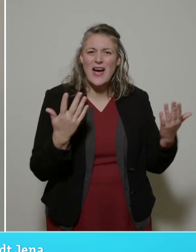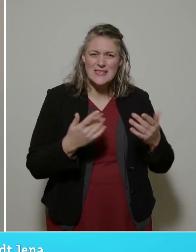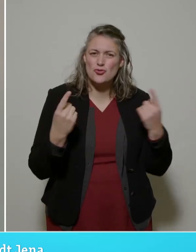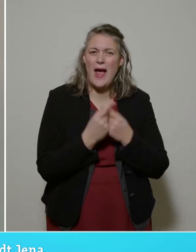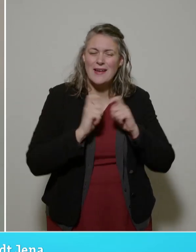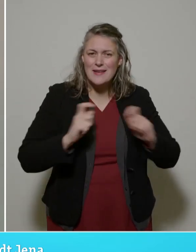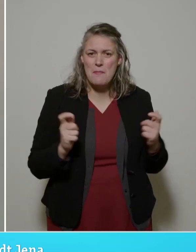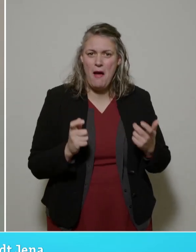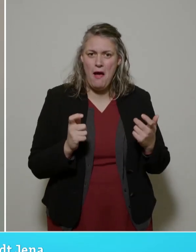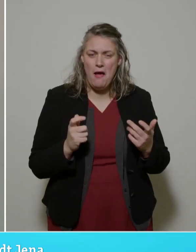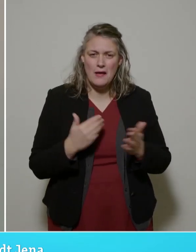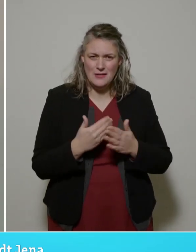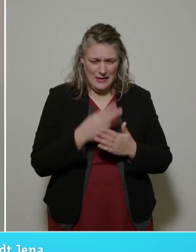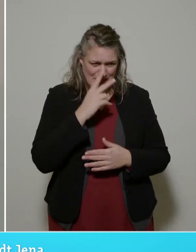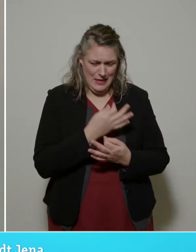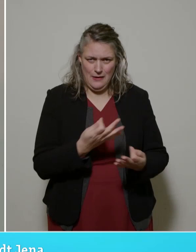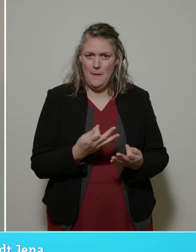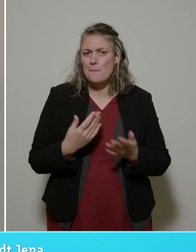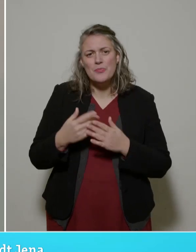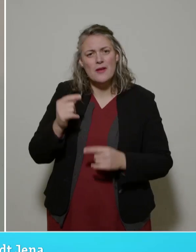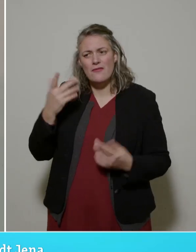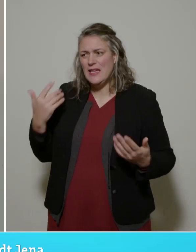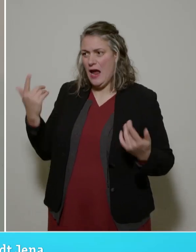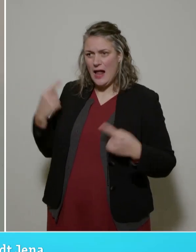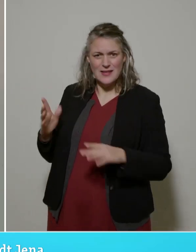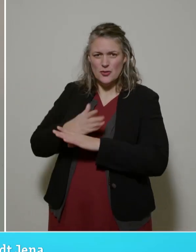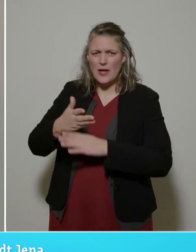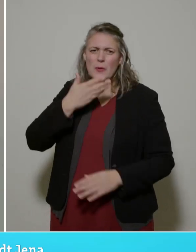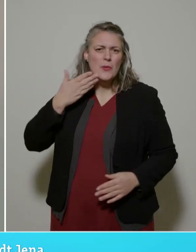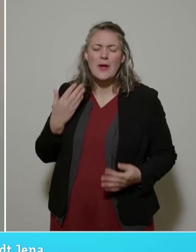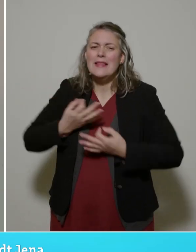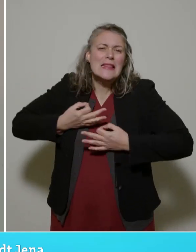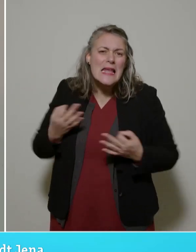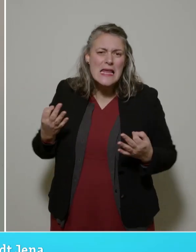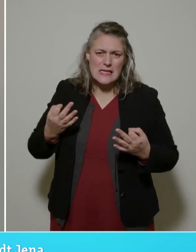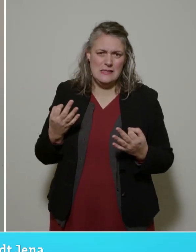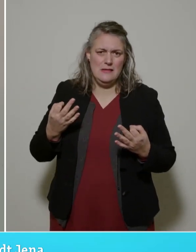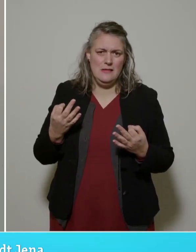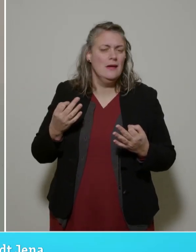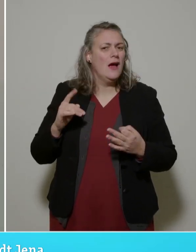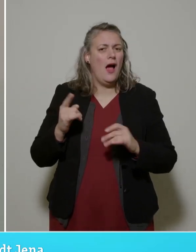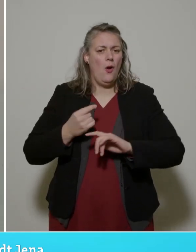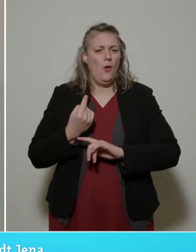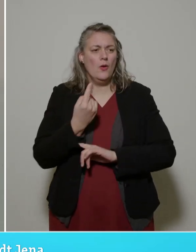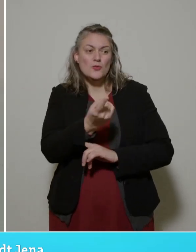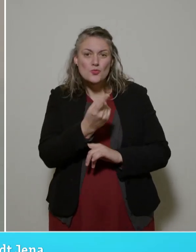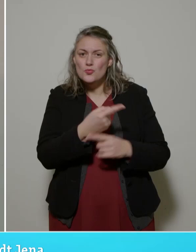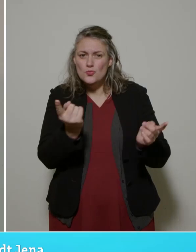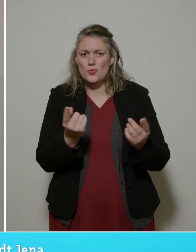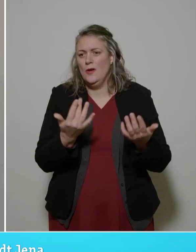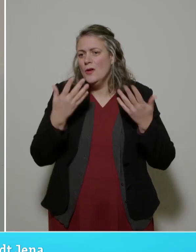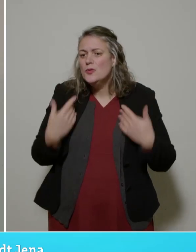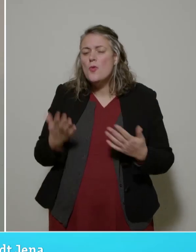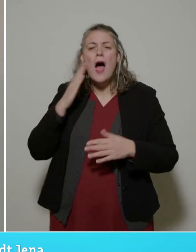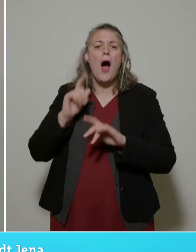gar nicht. Was wäre denn Großartiges anderes entschieden worden? Nichts. Auch wir hätten im Hauptausschuss